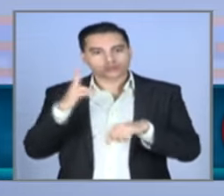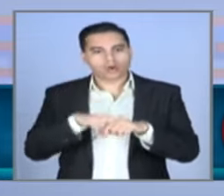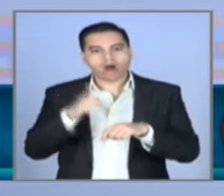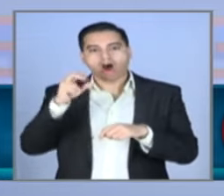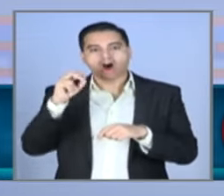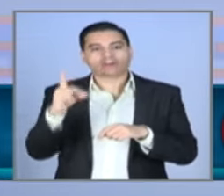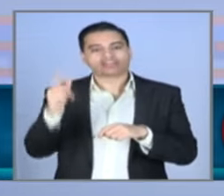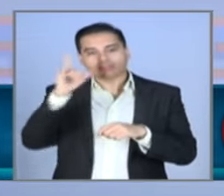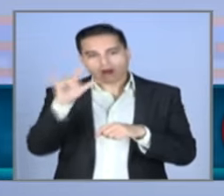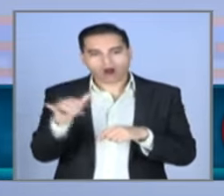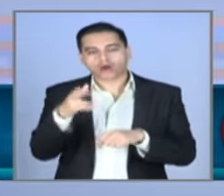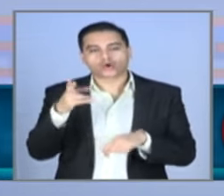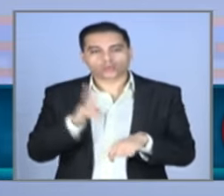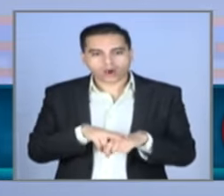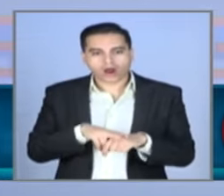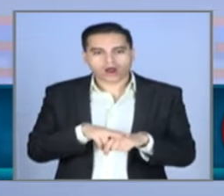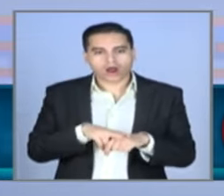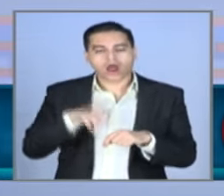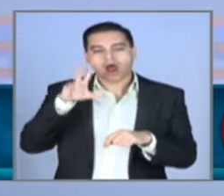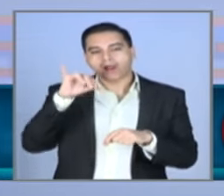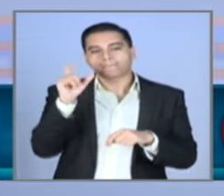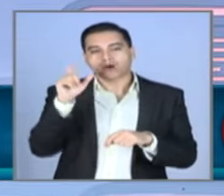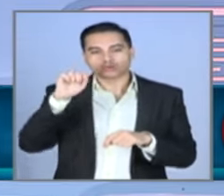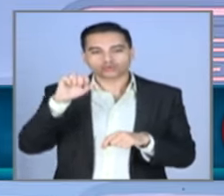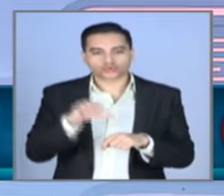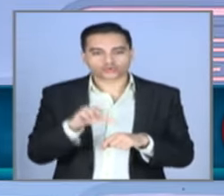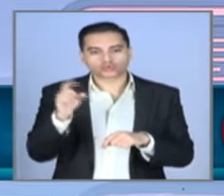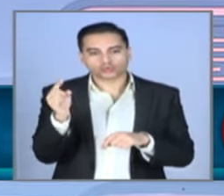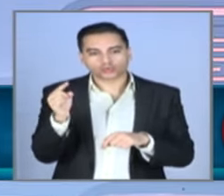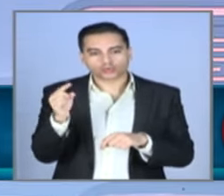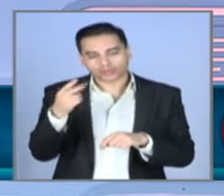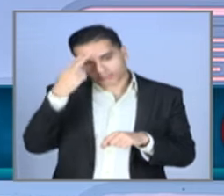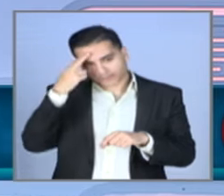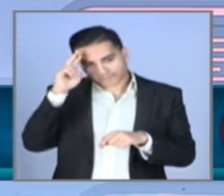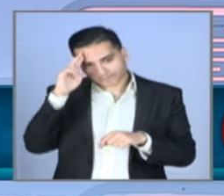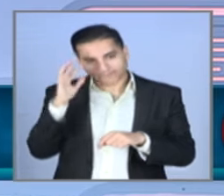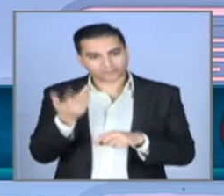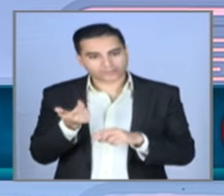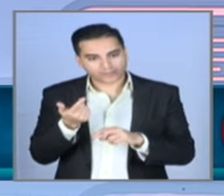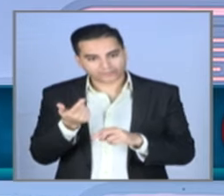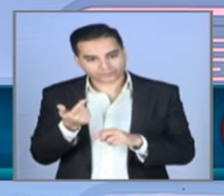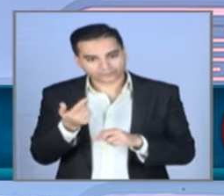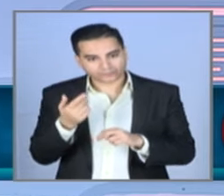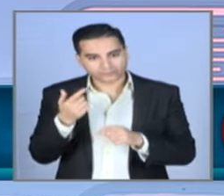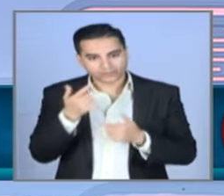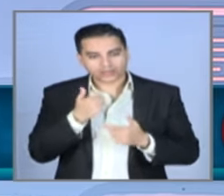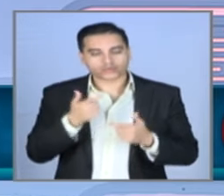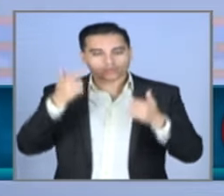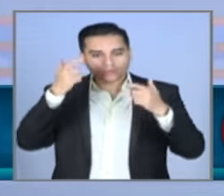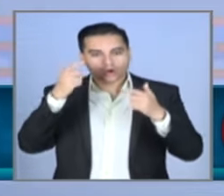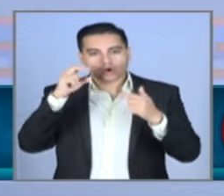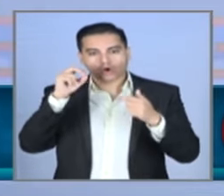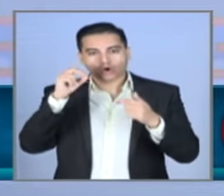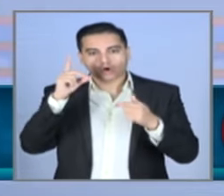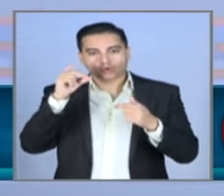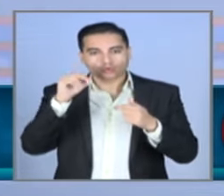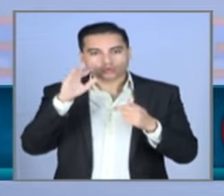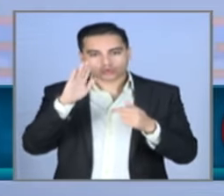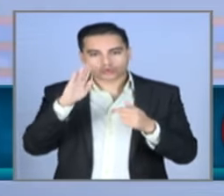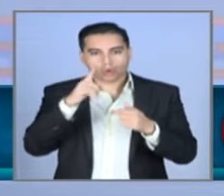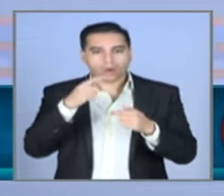وبيبرس والمنصور قلاون. مين بقى؟ سلطان قطز. لا، بيبرس اللي